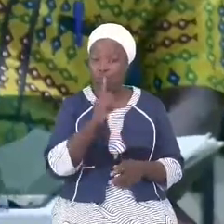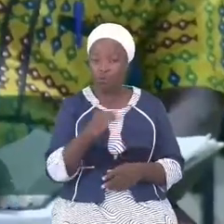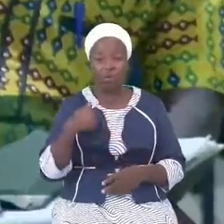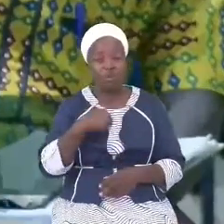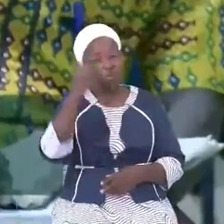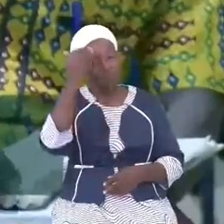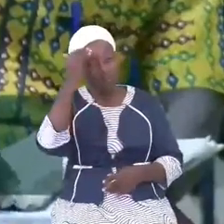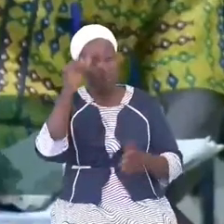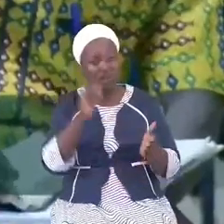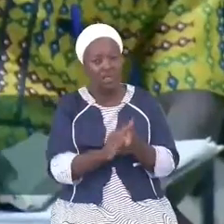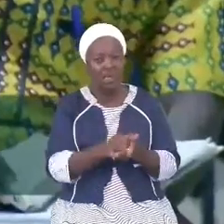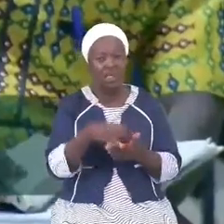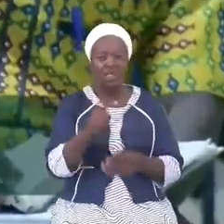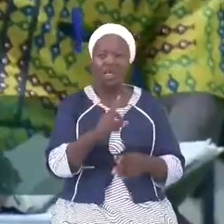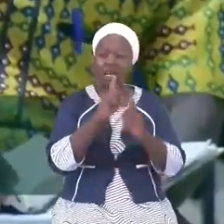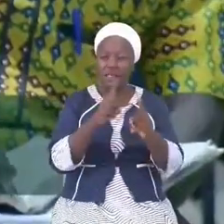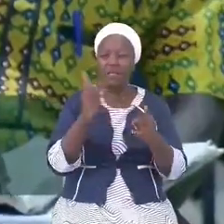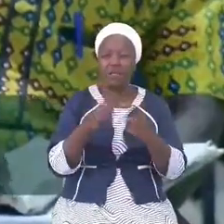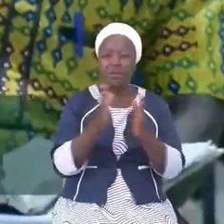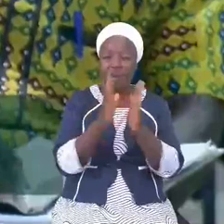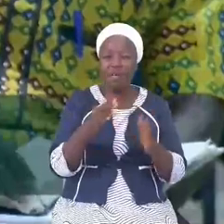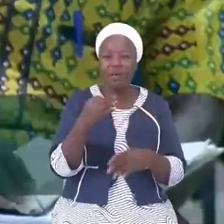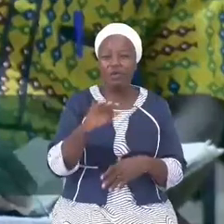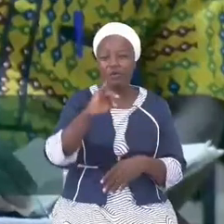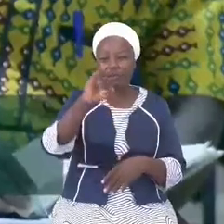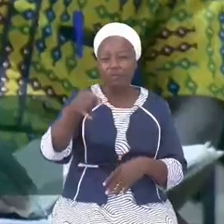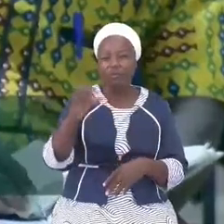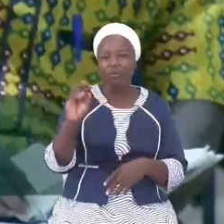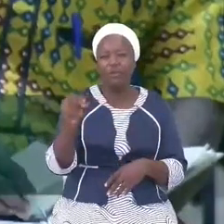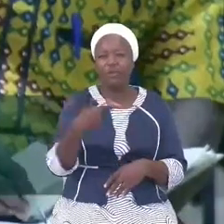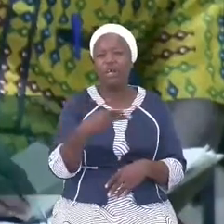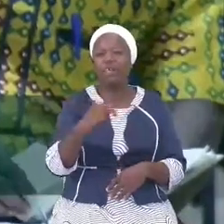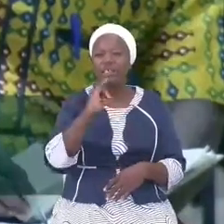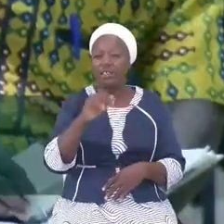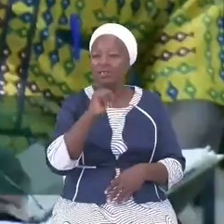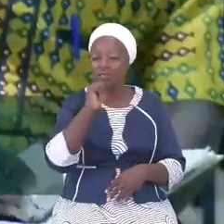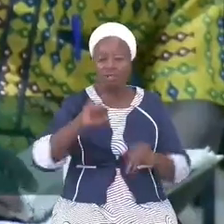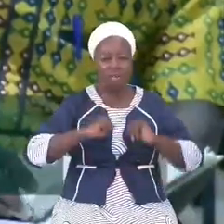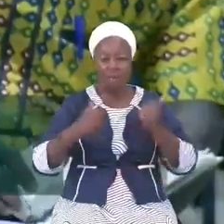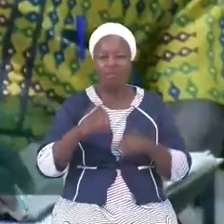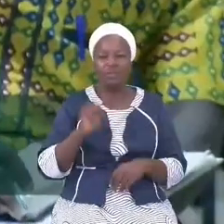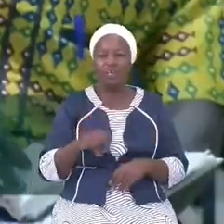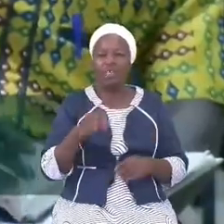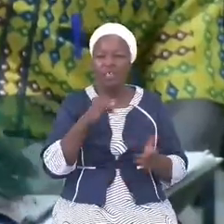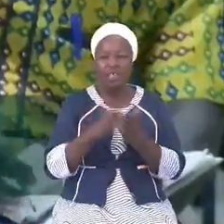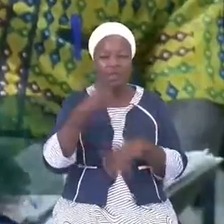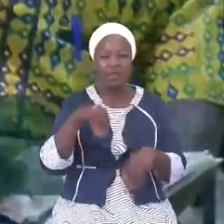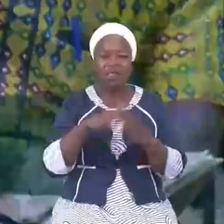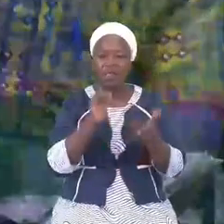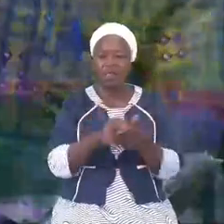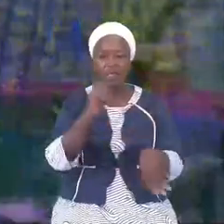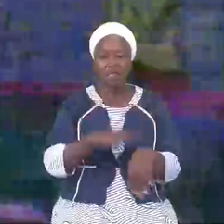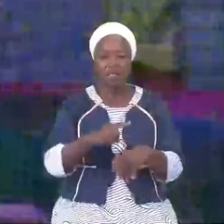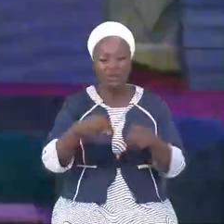savons que l'exaucement de la prière de Jonas est indéniable. Il était dans telle direction,